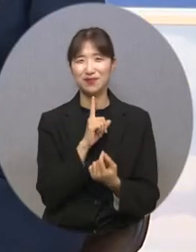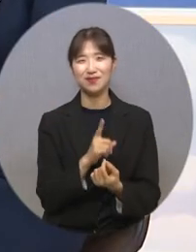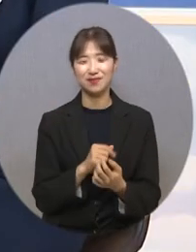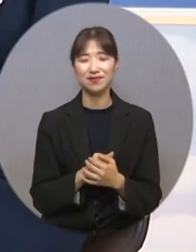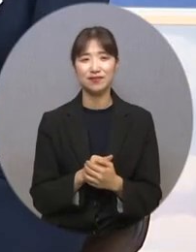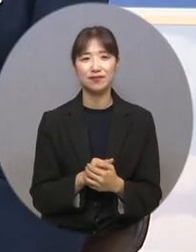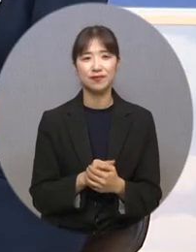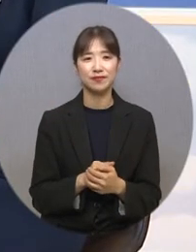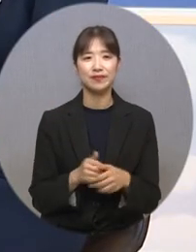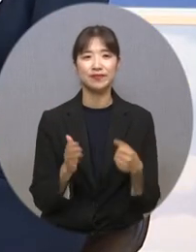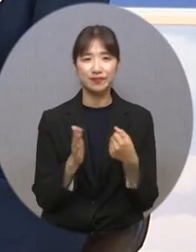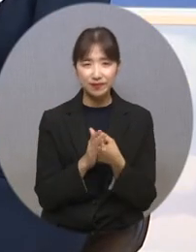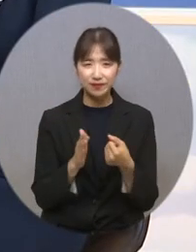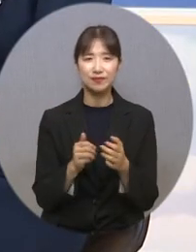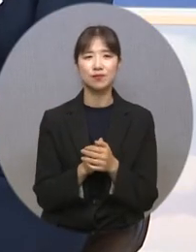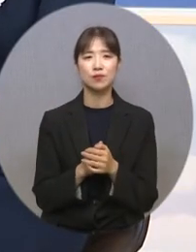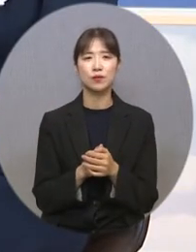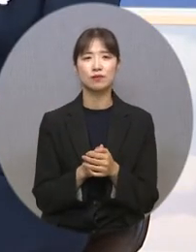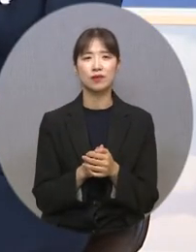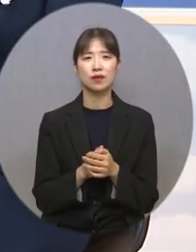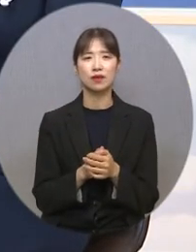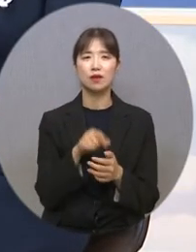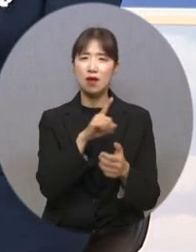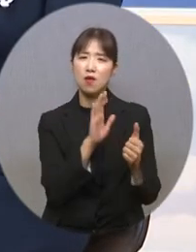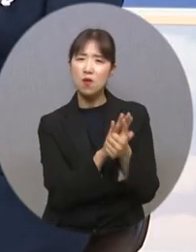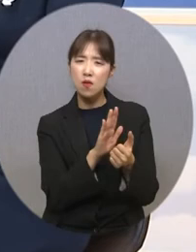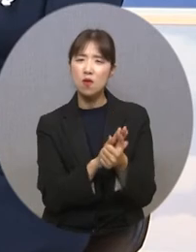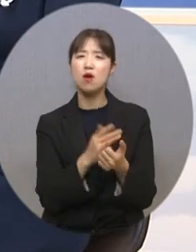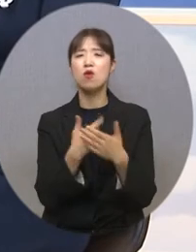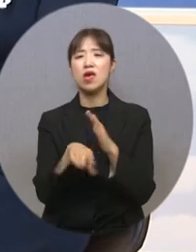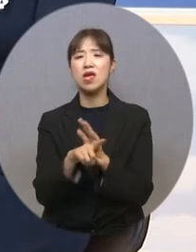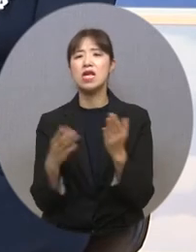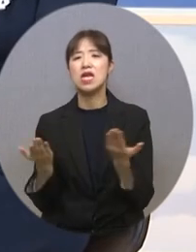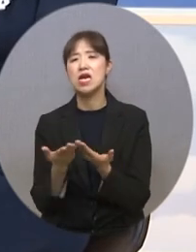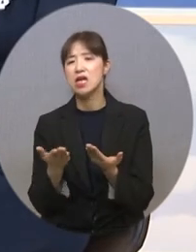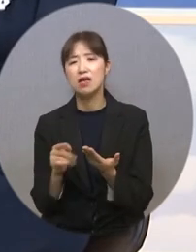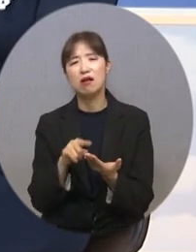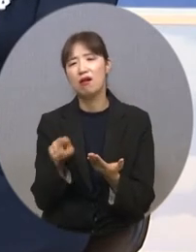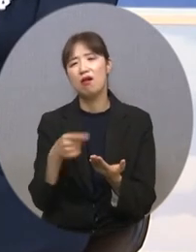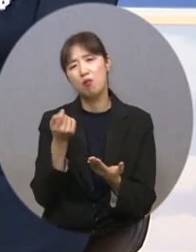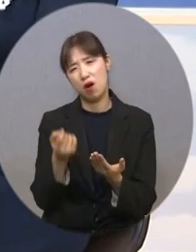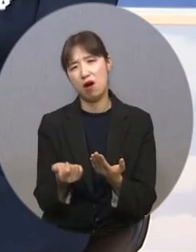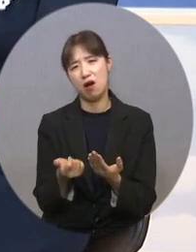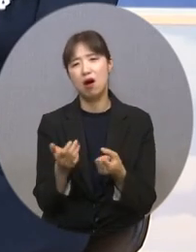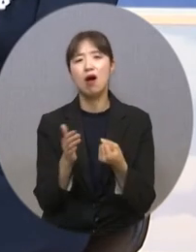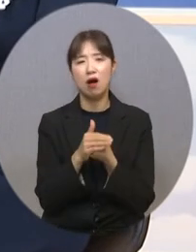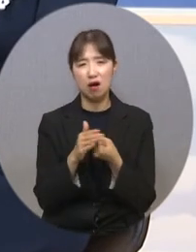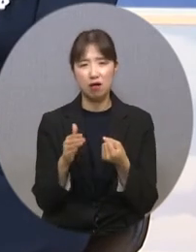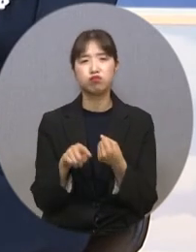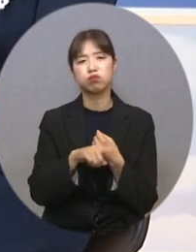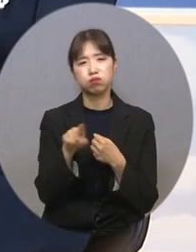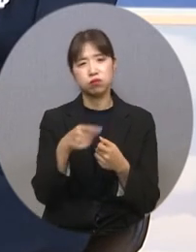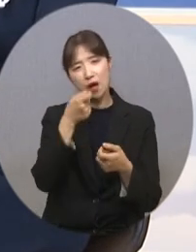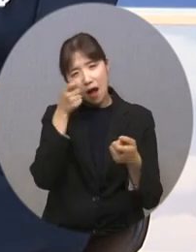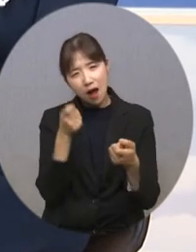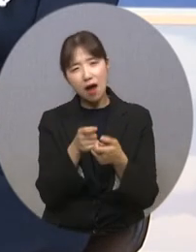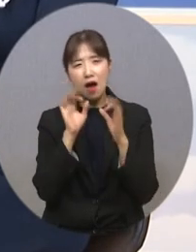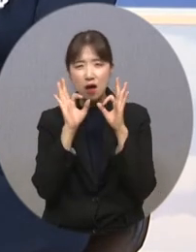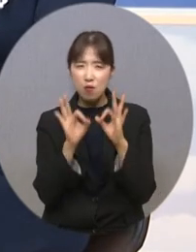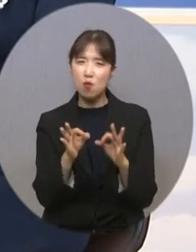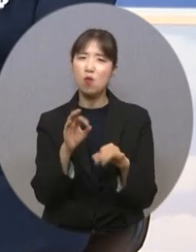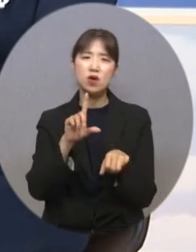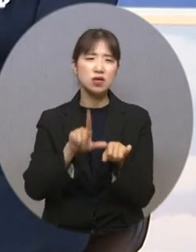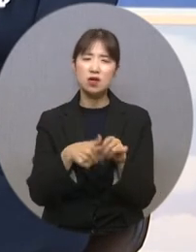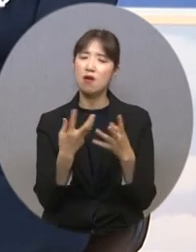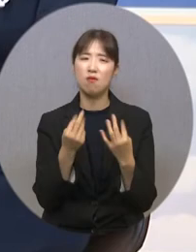그래서 이제 직원이 적다 보니까 그들을 정말로 거의 가까이에서 지켜볼 수